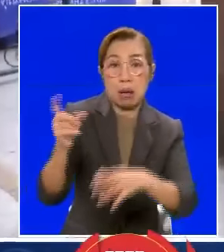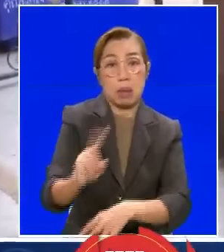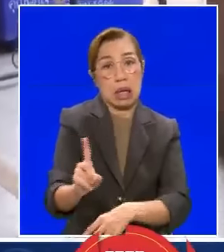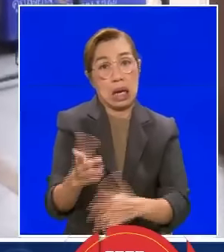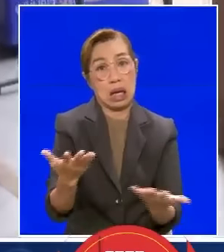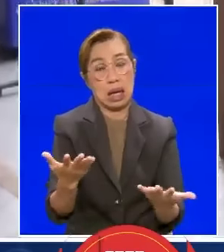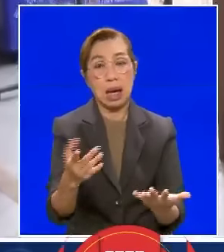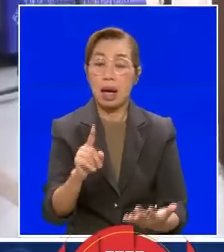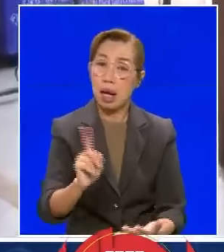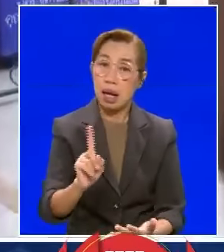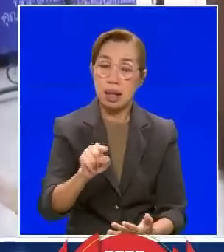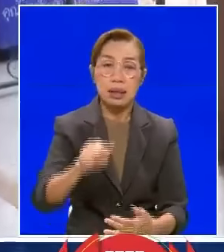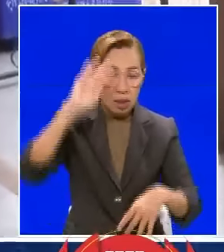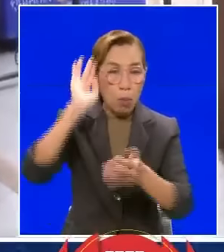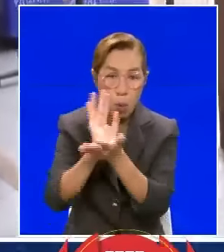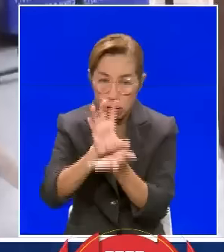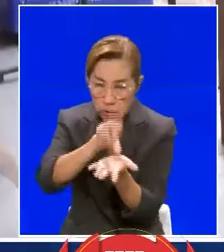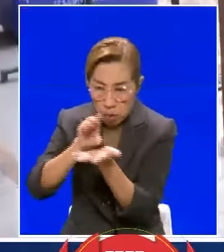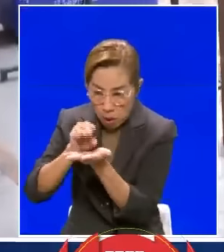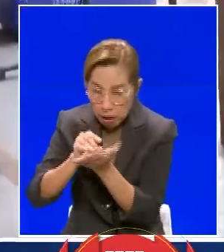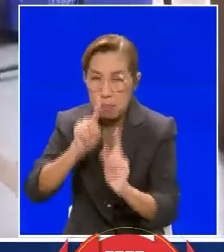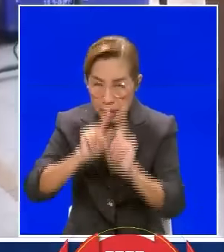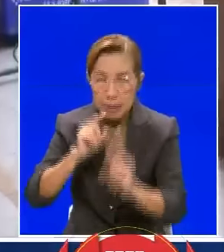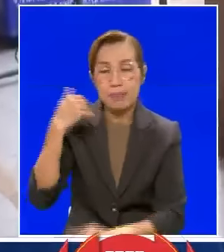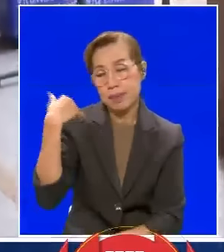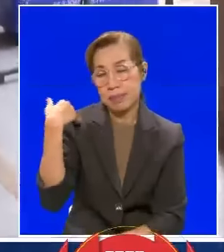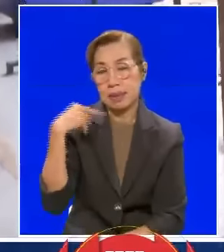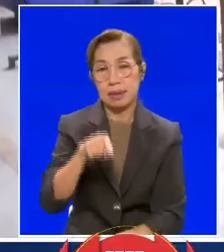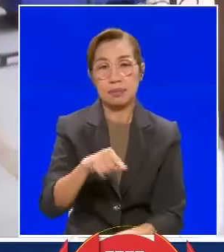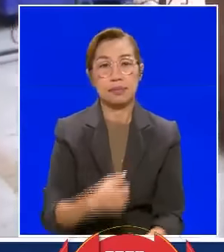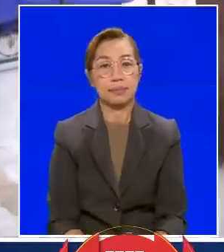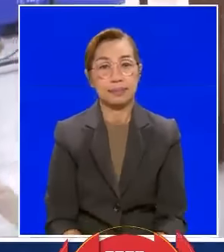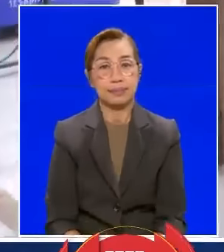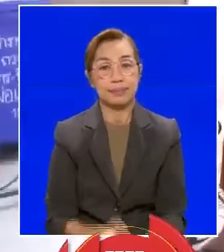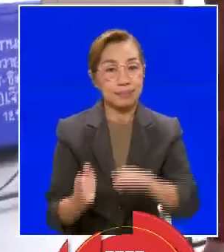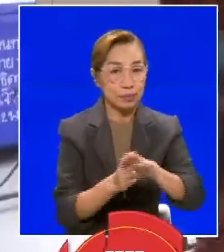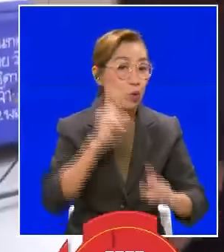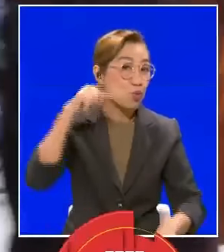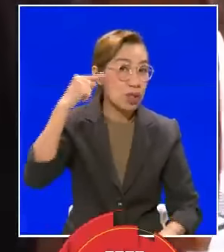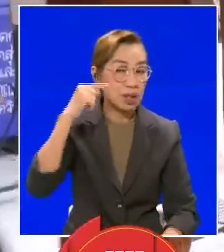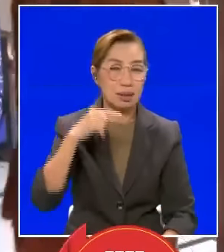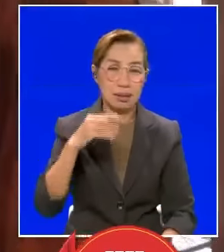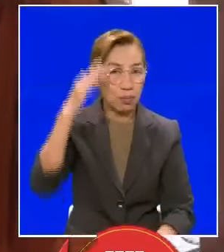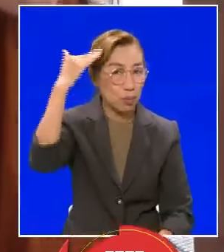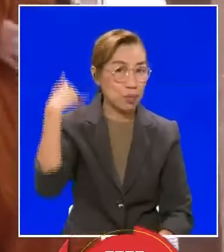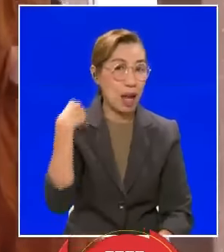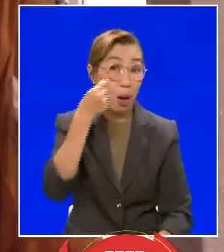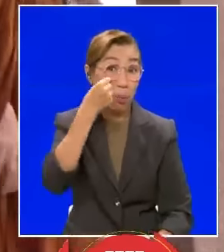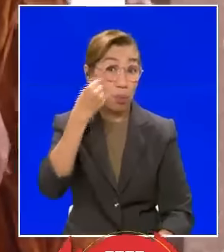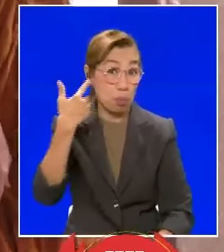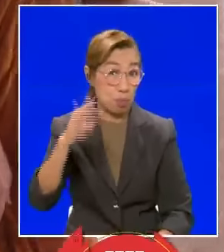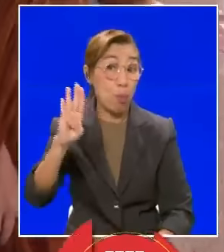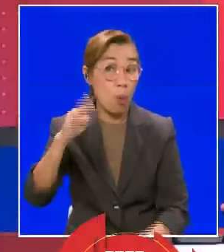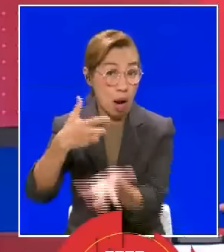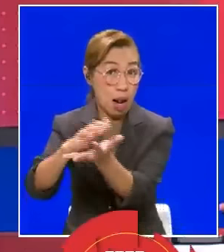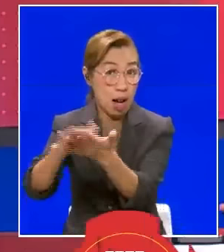เจ้าหน้าที่ที่เขาทำงานเขาก็ประเมินกันตลอดเวลานะครับท่านผู้ชมครับจากเรื่องบุ้งมาขยายมาเรื่องก้าวไกลเลยก็แล้วกันฮะเพราะว่านี้ก็อย่